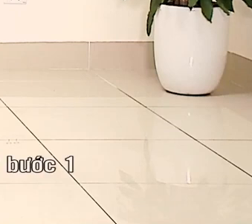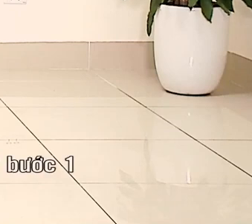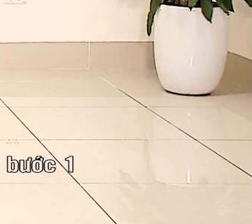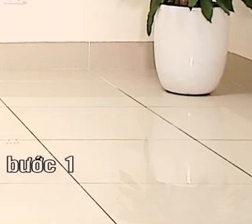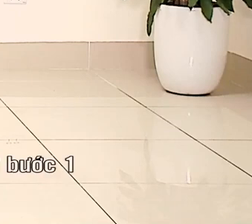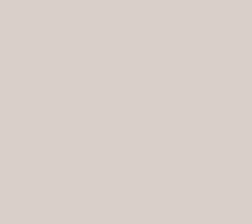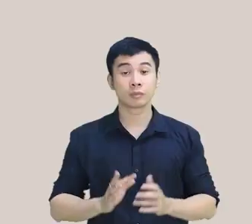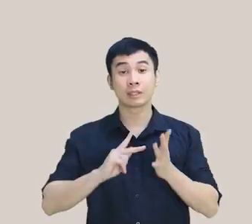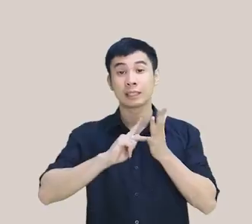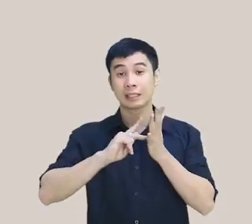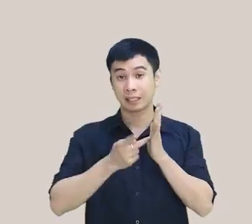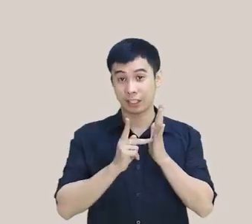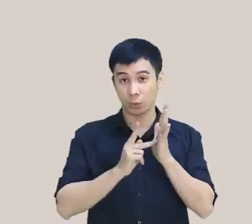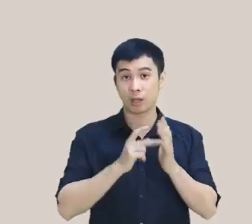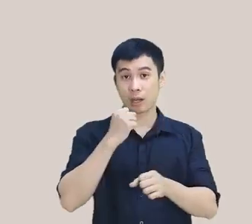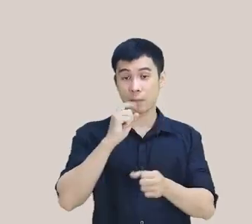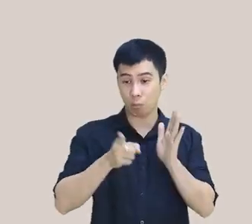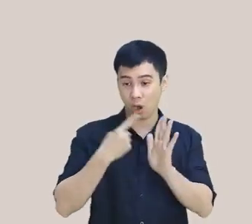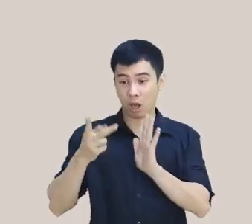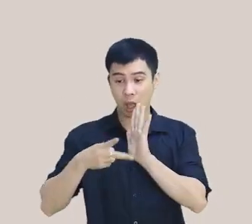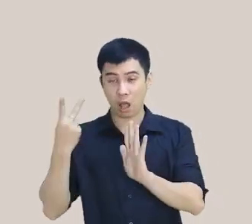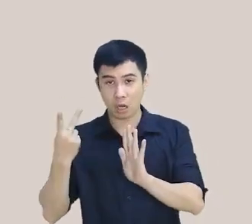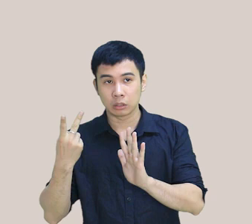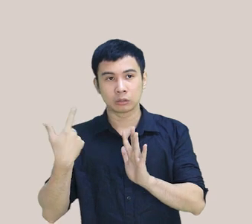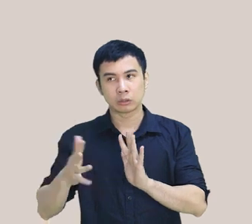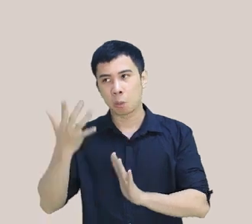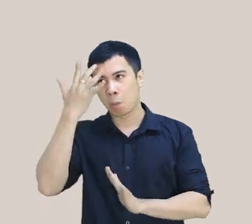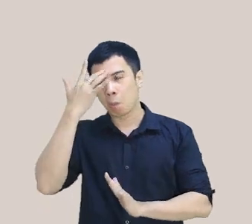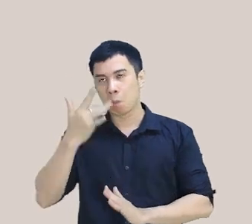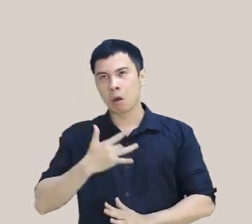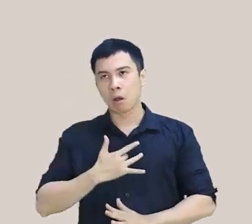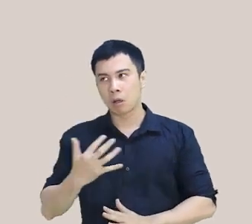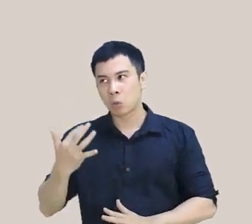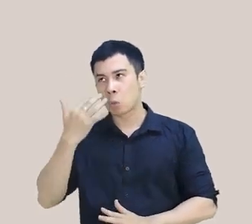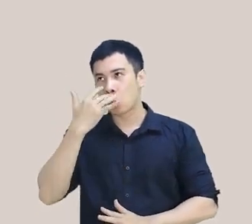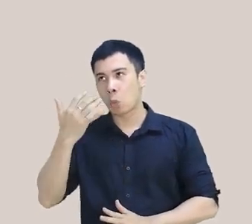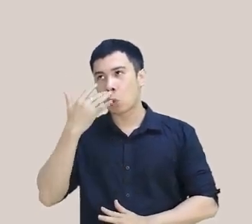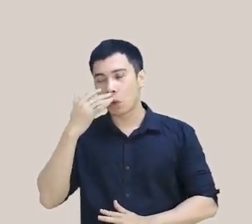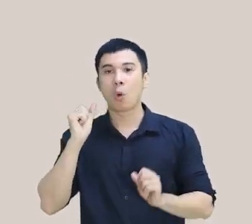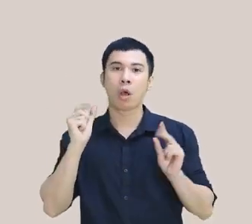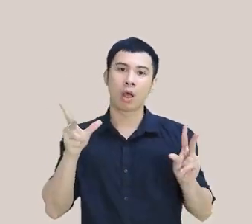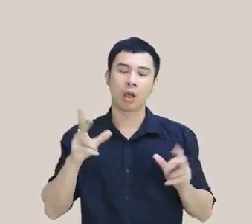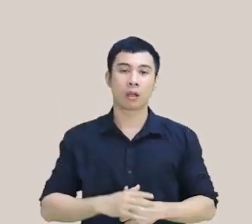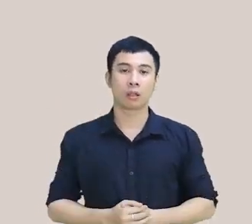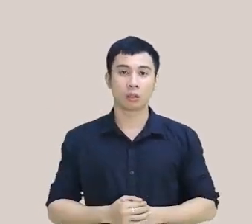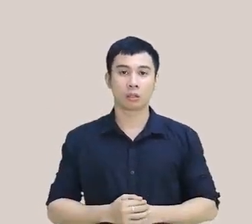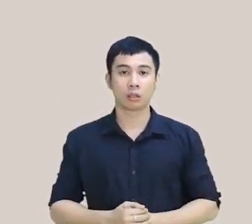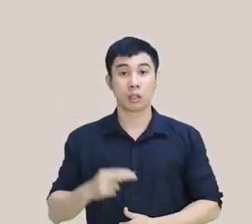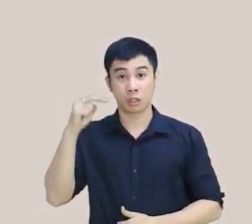1. Thực hiện kỹ thuật 1 đến 2 lần đến khi cảm thấy đường thở thông thoáng thì